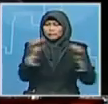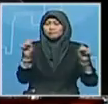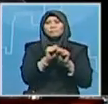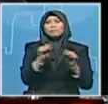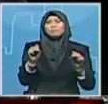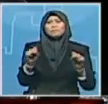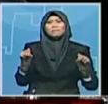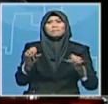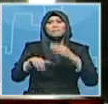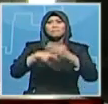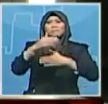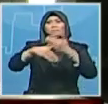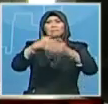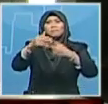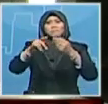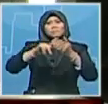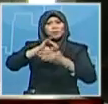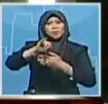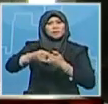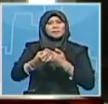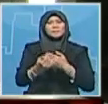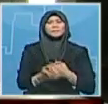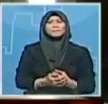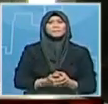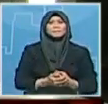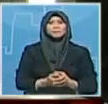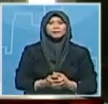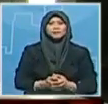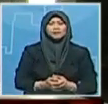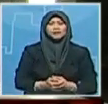ini. Manakala di